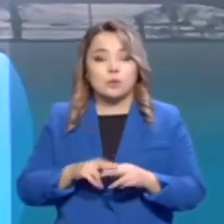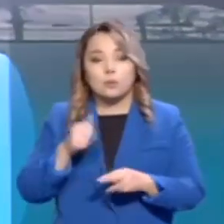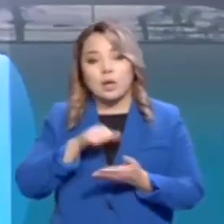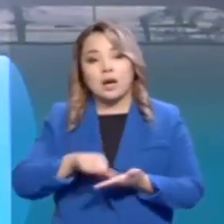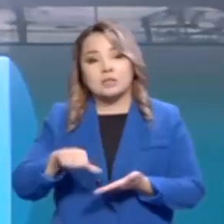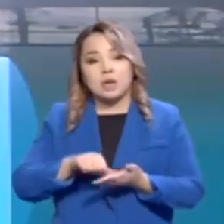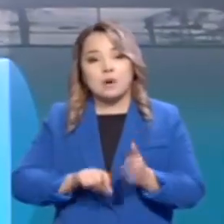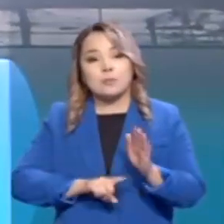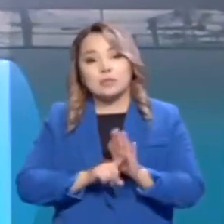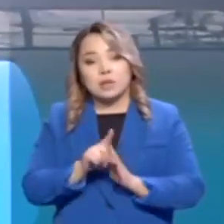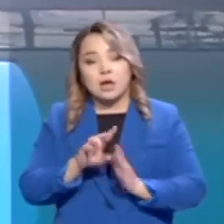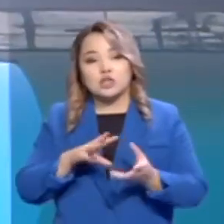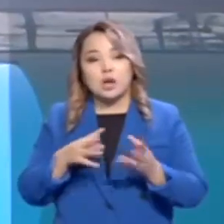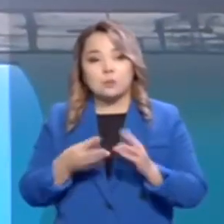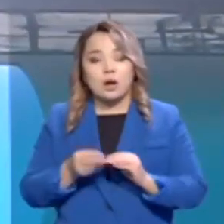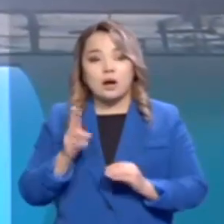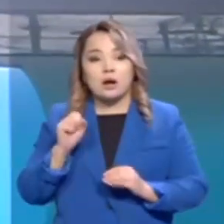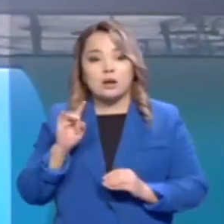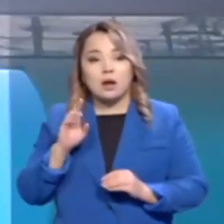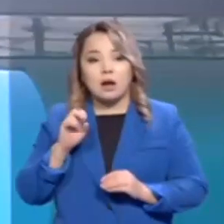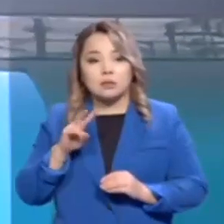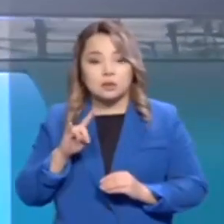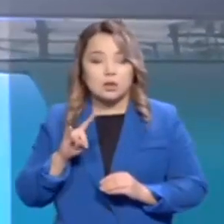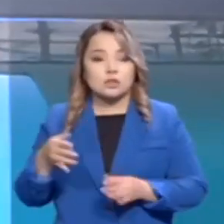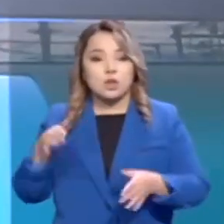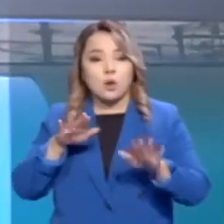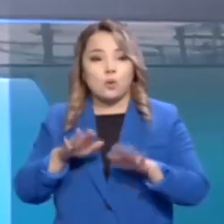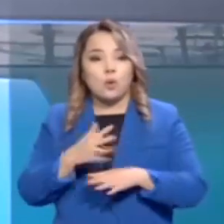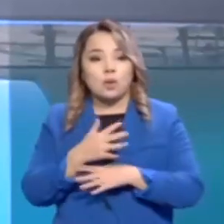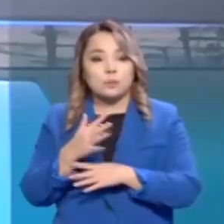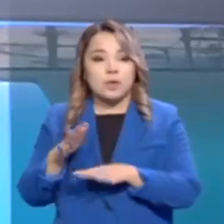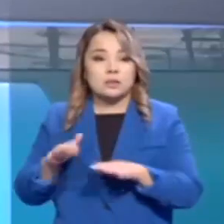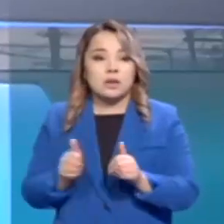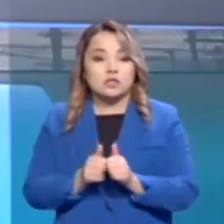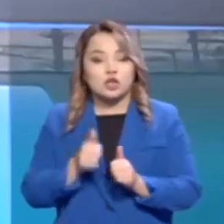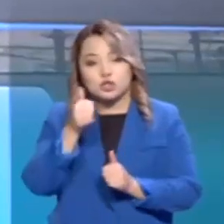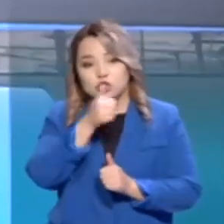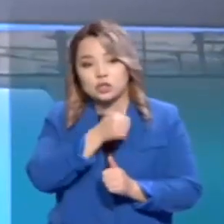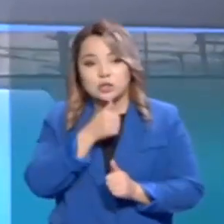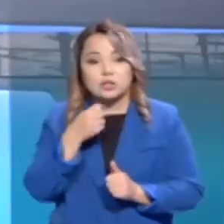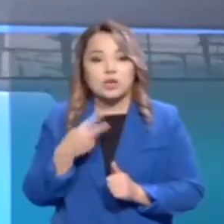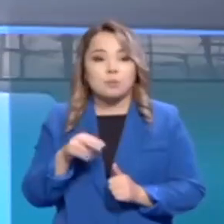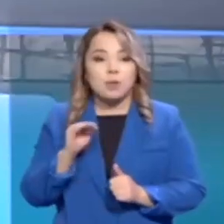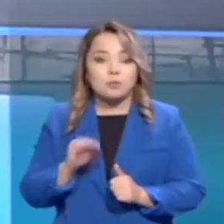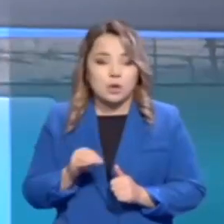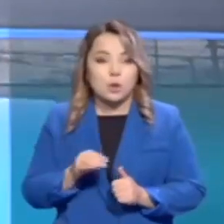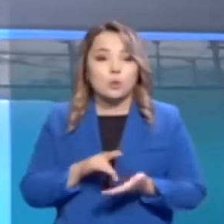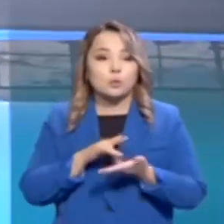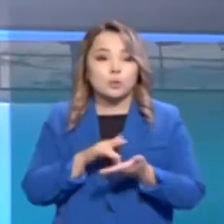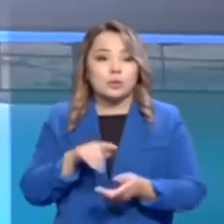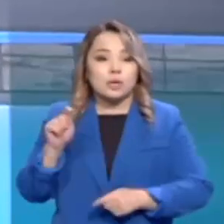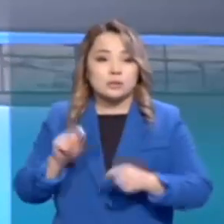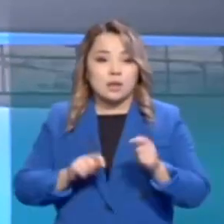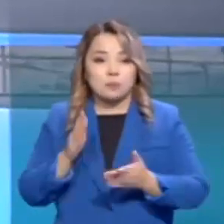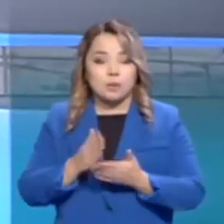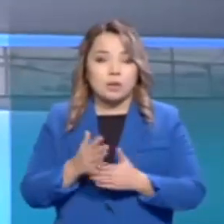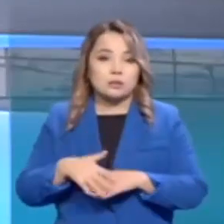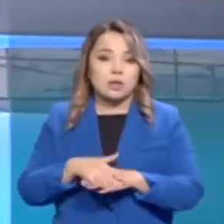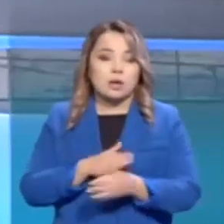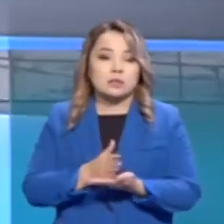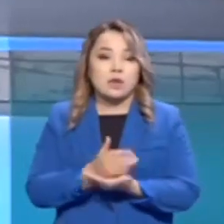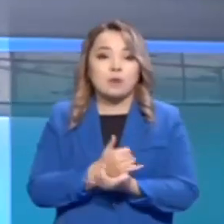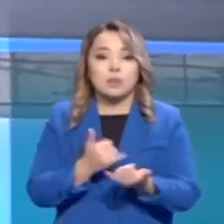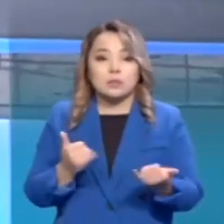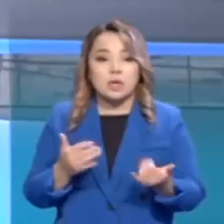асфальт төселе бастады. Жалпы Қарқаралы таулы орманды өлкесіне жылына 20 мың турист келеді. Бірақ жиһанкездерге қызмет